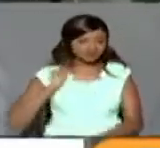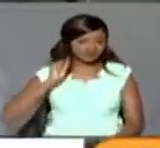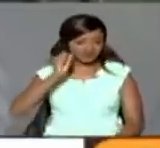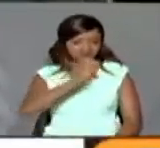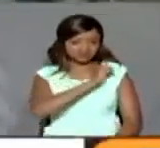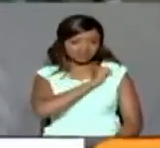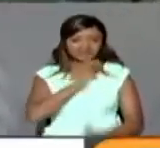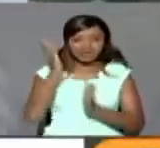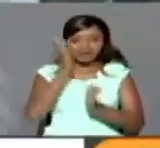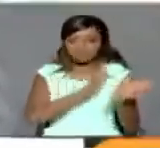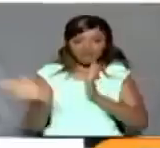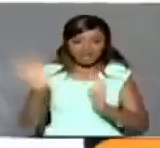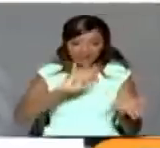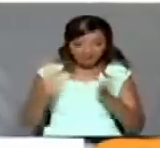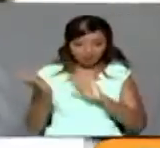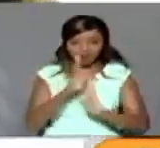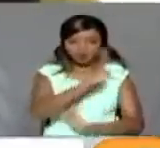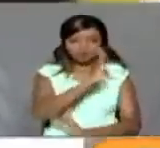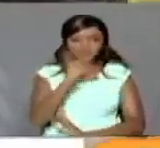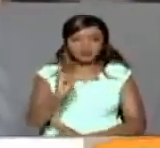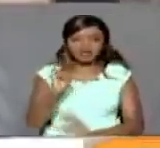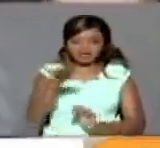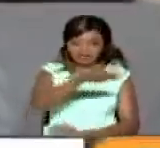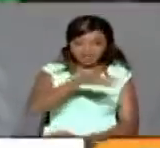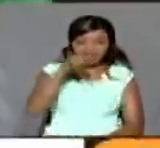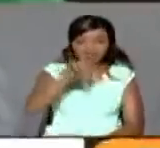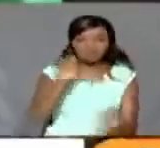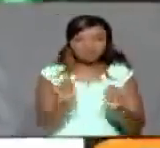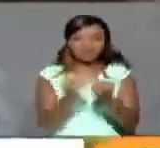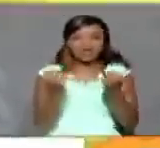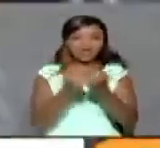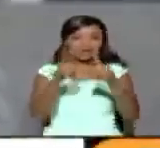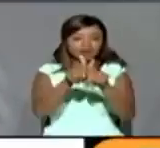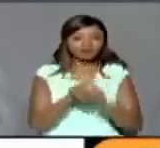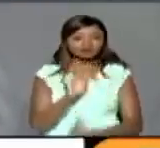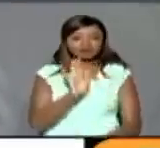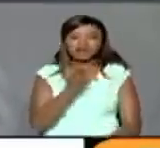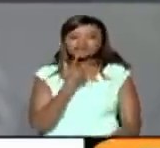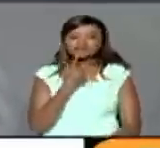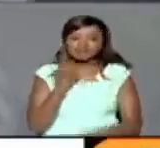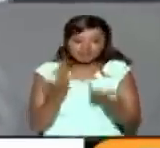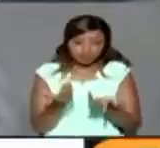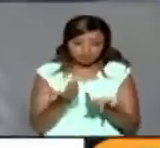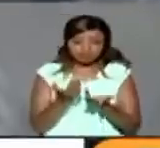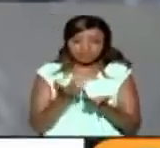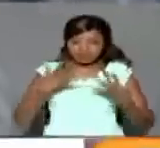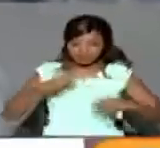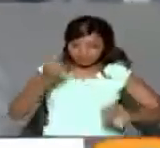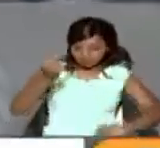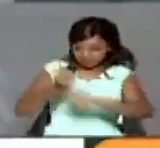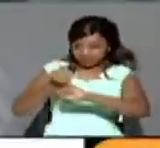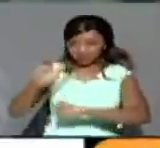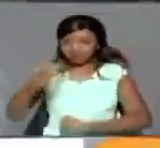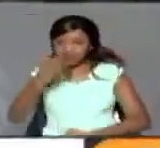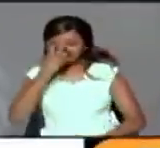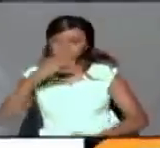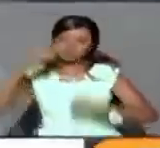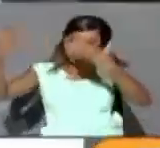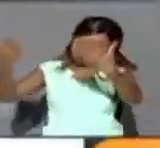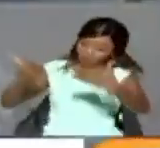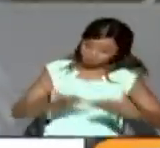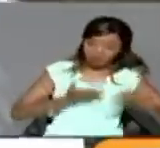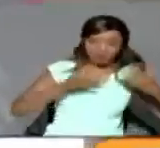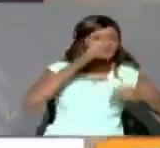BBI katika eneo hilo na kutangaza kuwa viongozi wanaomuunga mkono naibu rais wamekaribishwa Mombasa katika mkutano wa